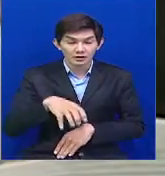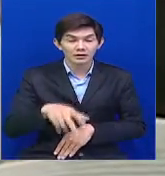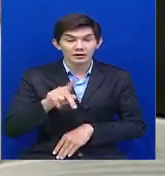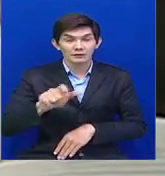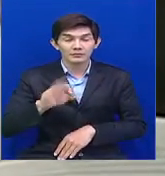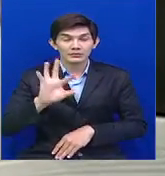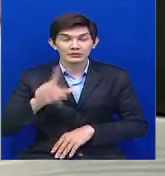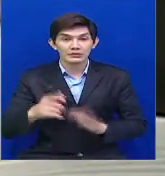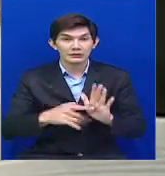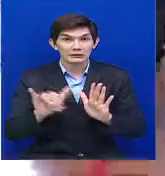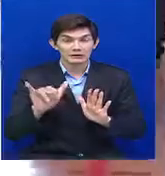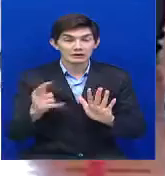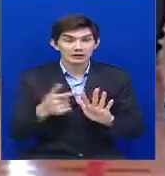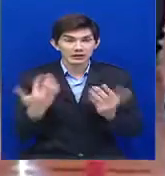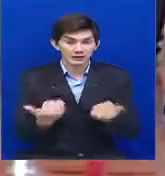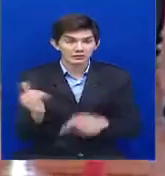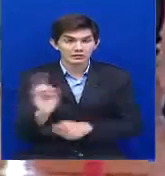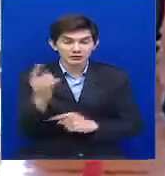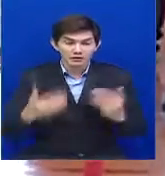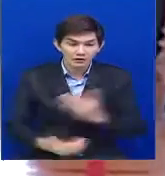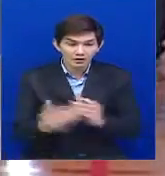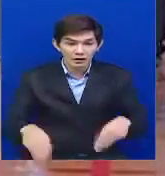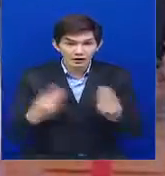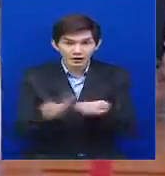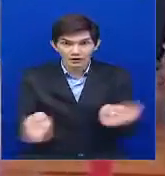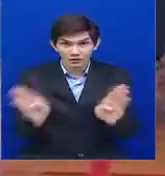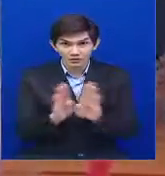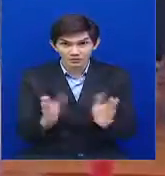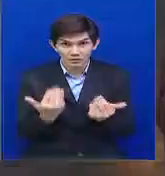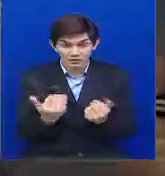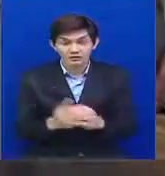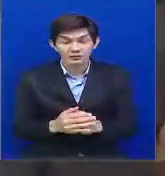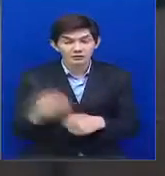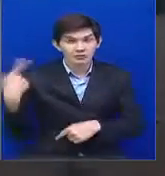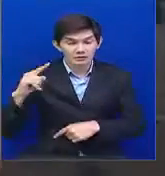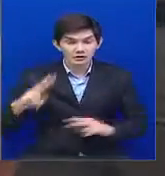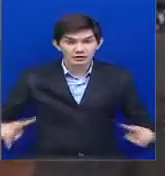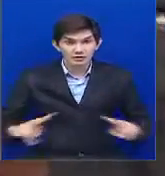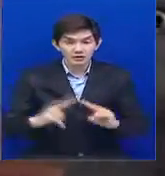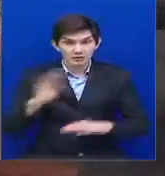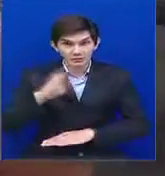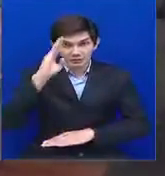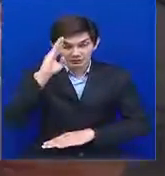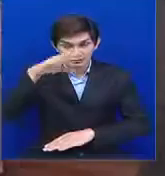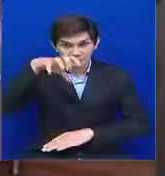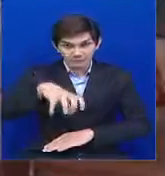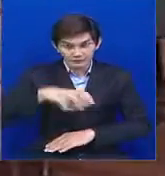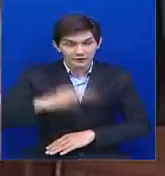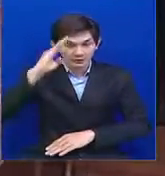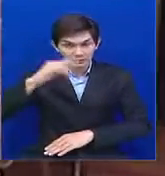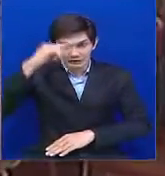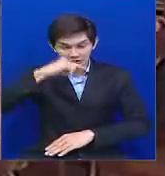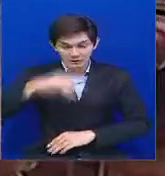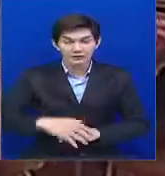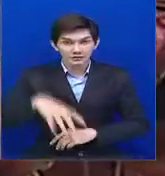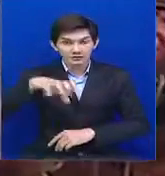วรวิหารซึ่งเปิดโอกาสให้กำลังพลและครอบครัวจากสำนักงานปลัดกระทรวงกลาโหมกองบัญชาการกองทัไทย